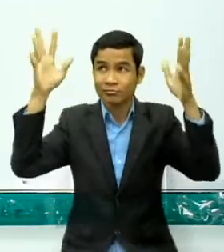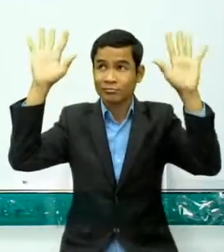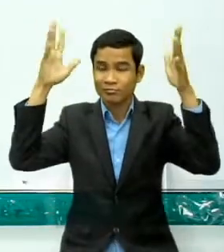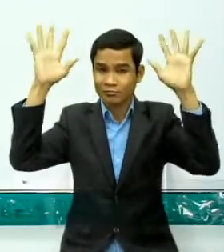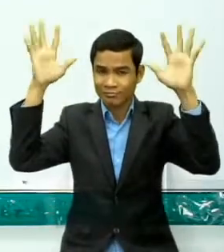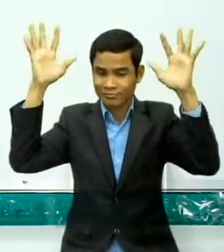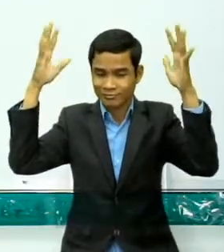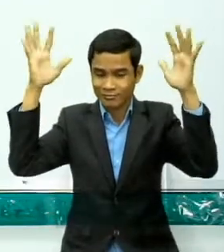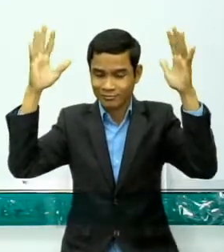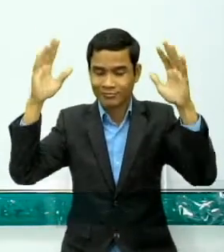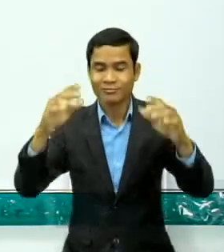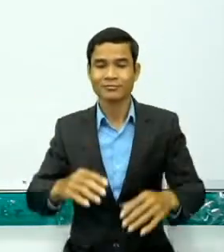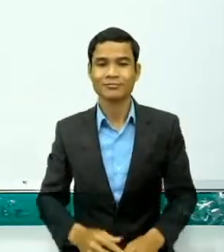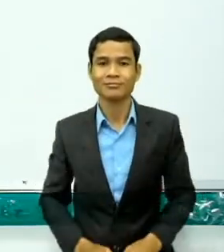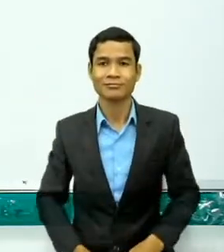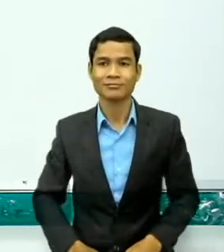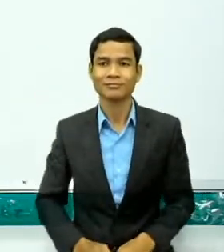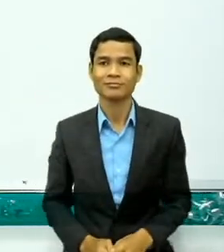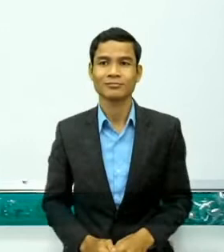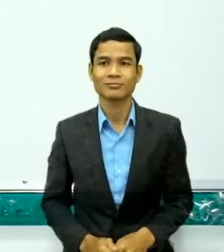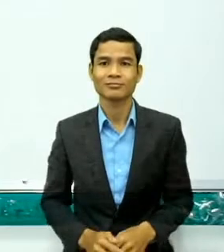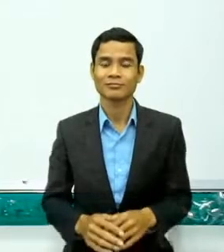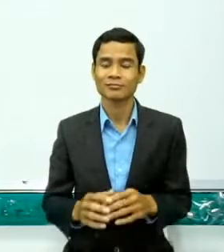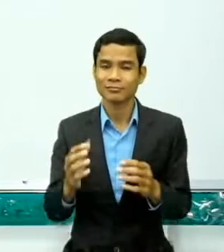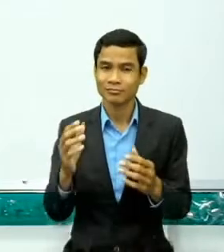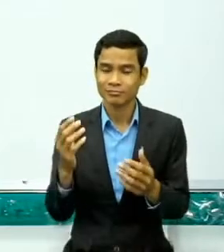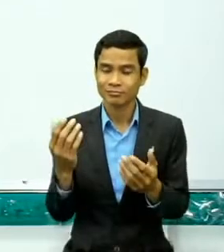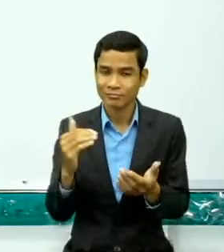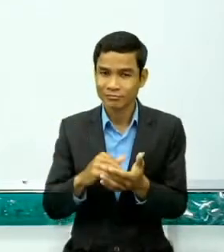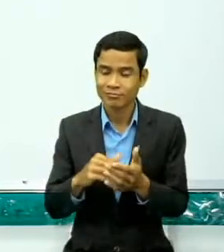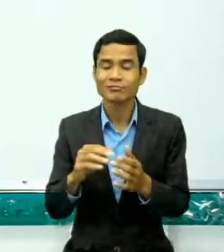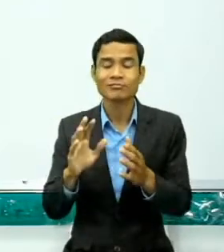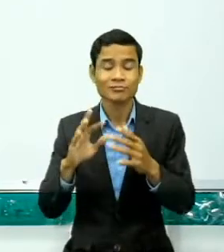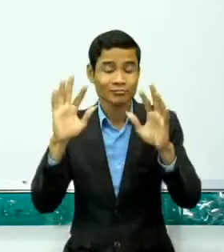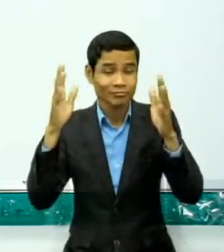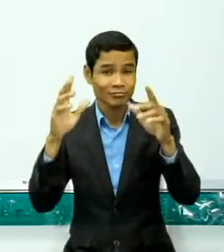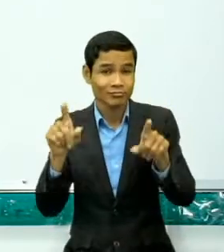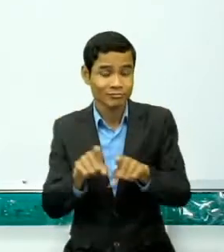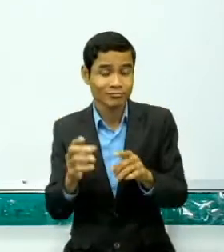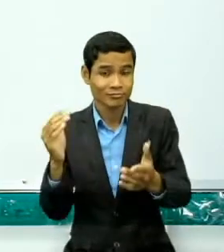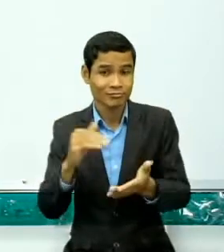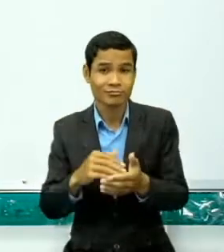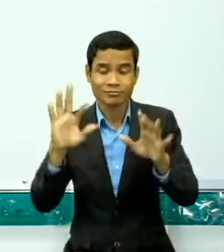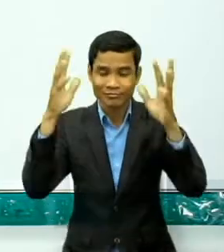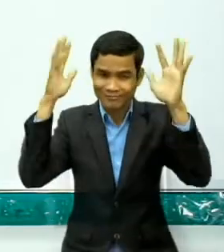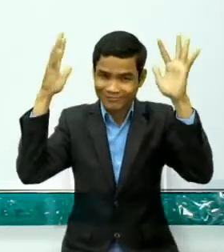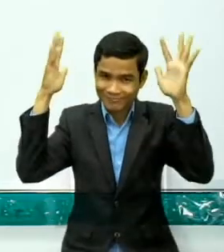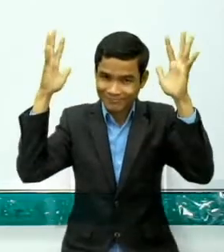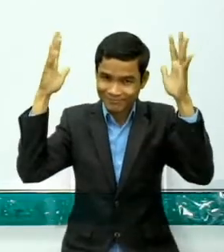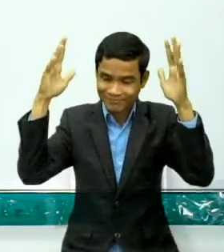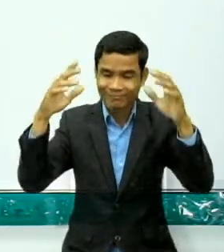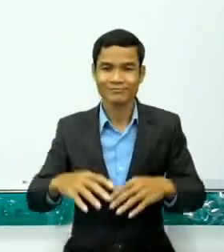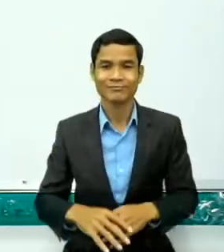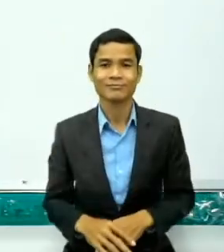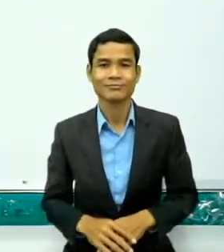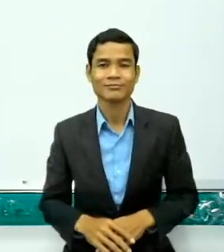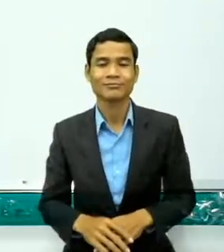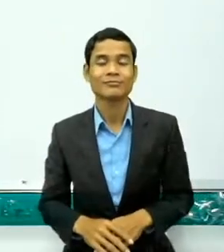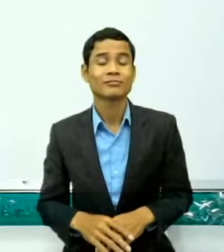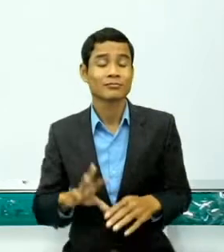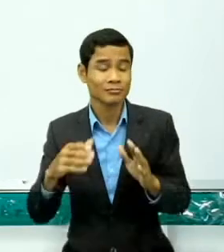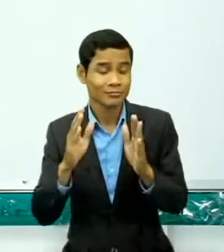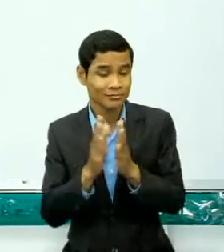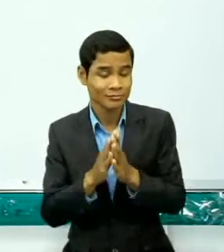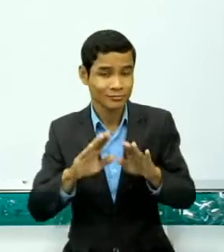អបអសតើចាកូនលើកដៃឡើងលើដូចគ្រូហៅថាអបអសតើណាម្ដងទៀតអបអសតើចា